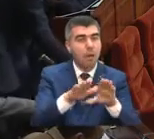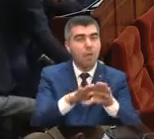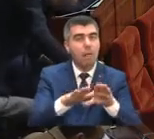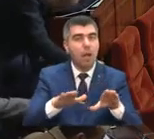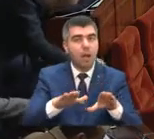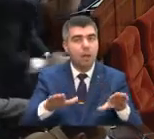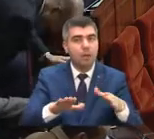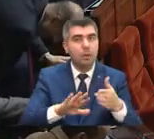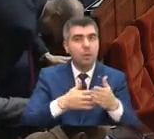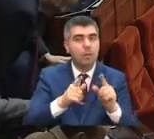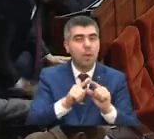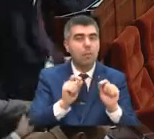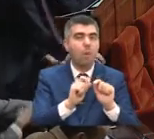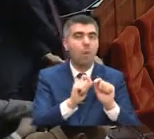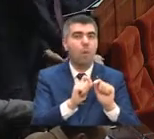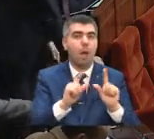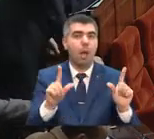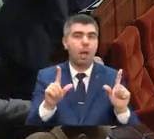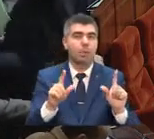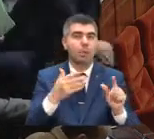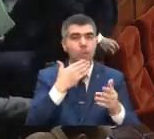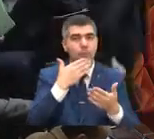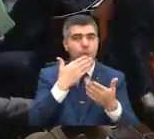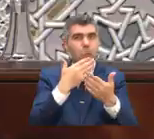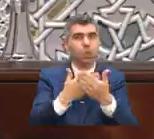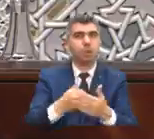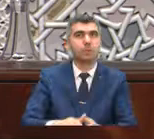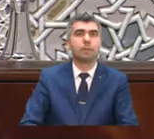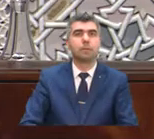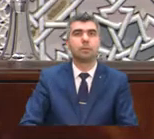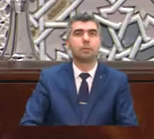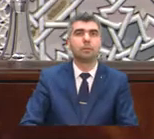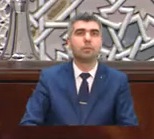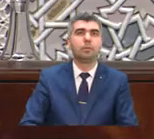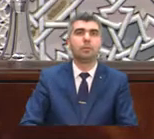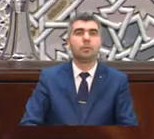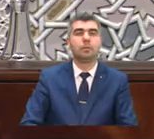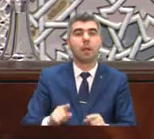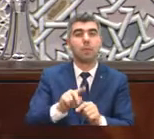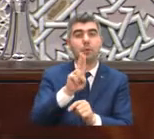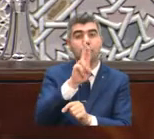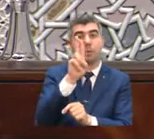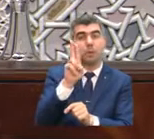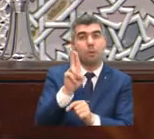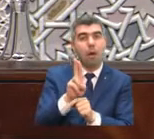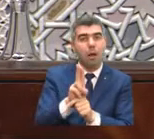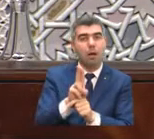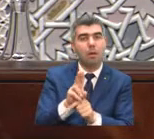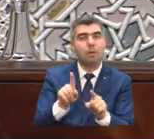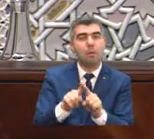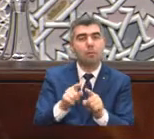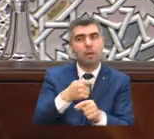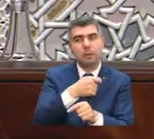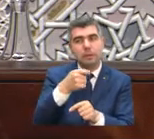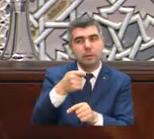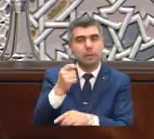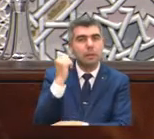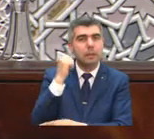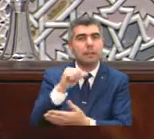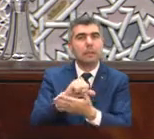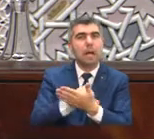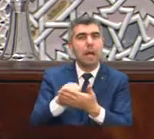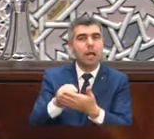المسطرة تكون واضحة للجميع. شكرا. السؤال الموالي عن المعايير المعتمدة في توزيع الضريبة على القيمة